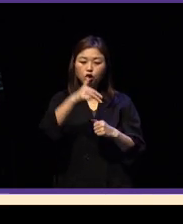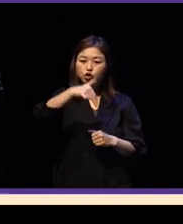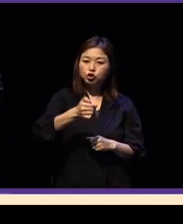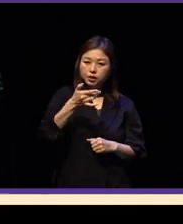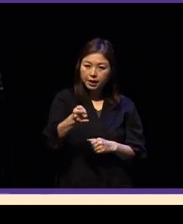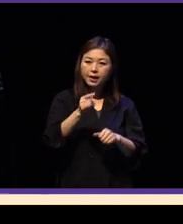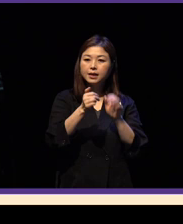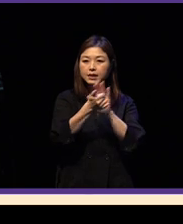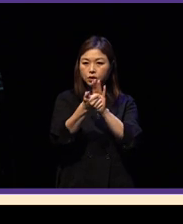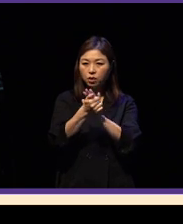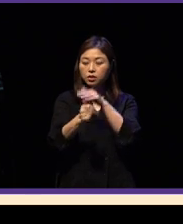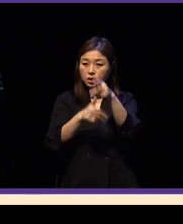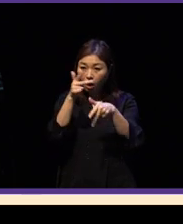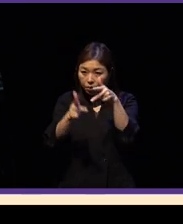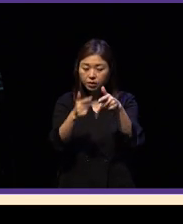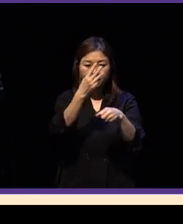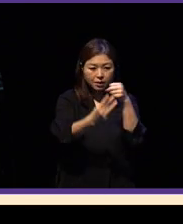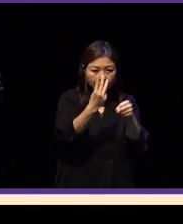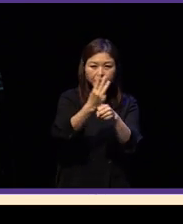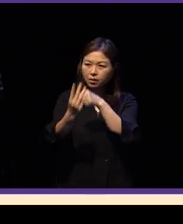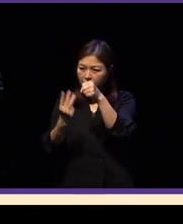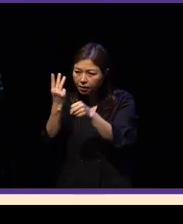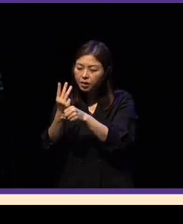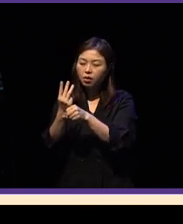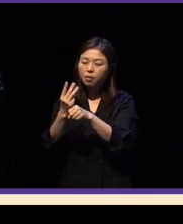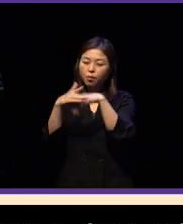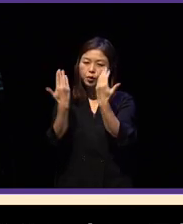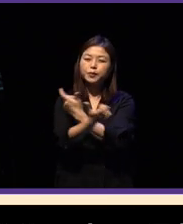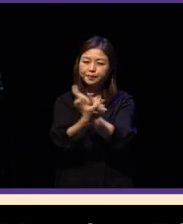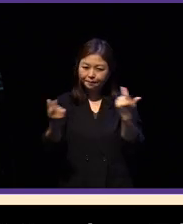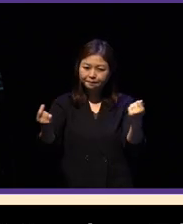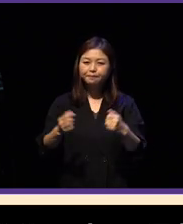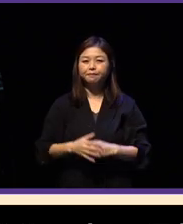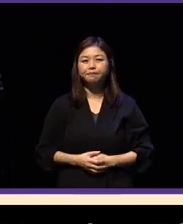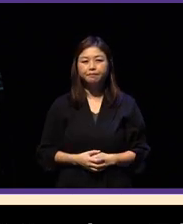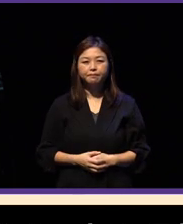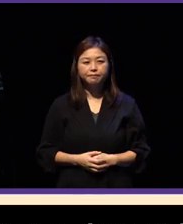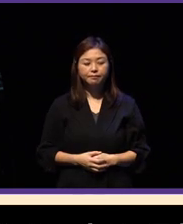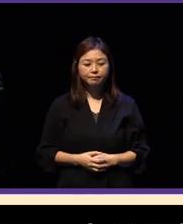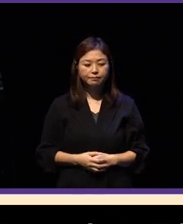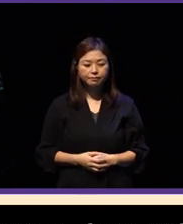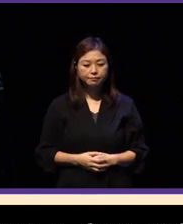사업은 모두 3개년 지원 사업이 되겠습니다.